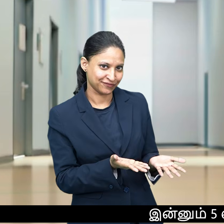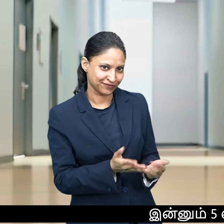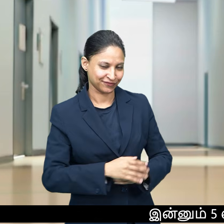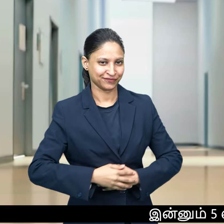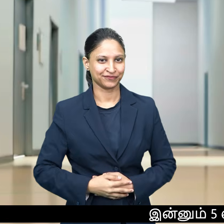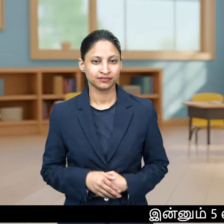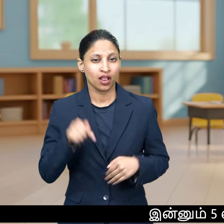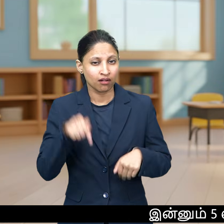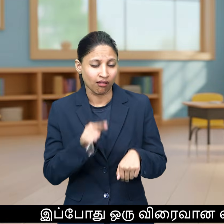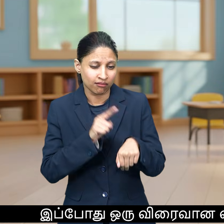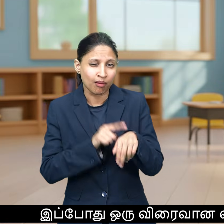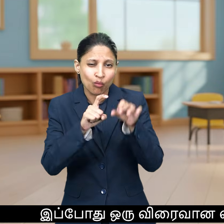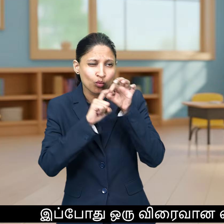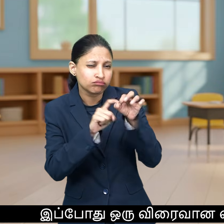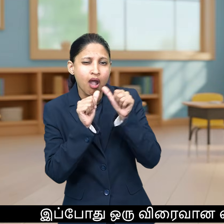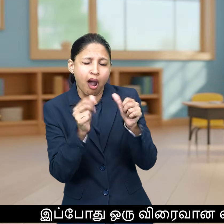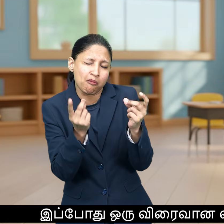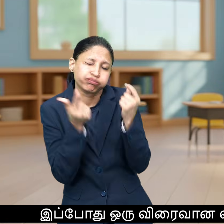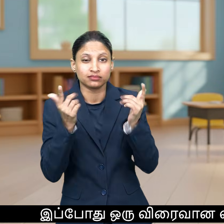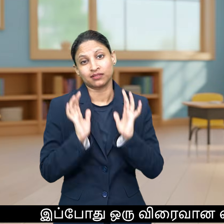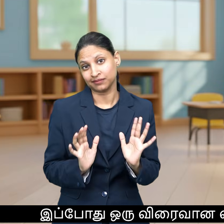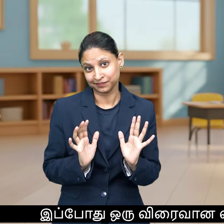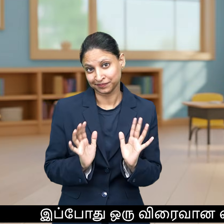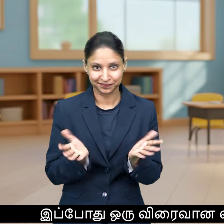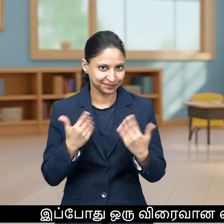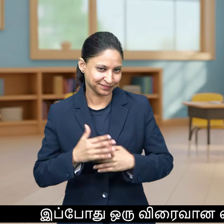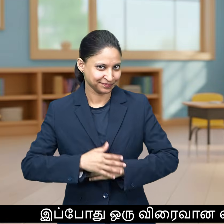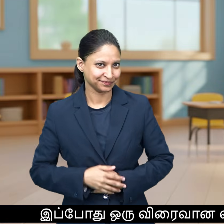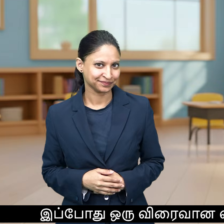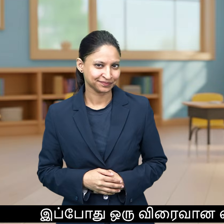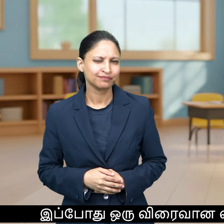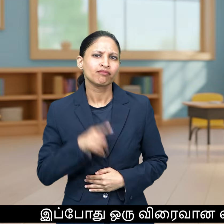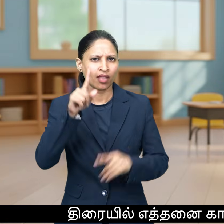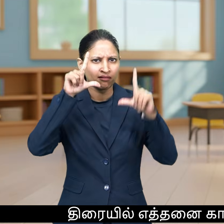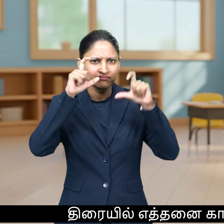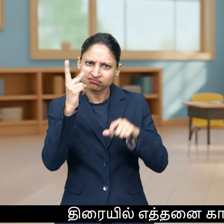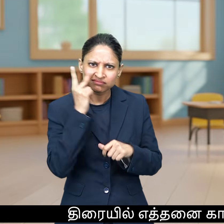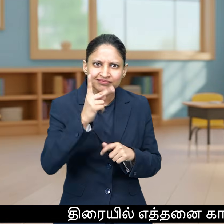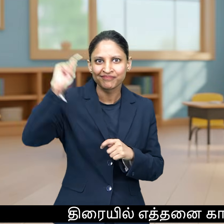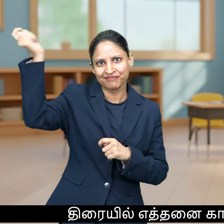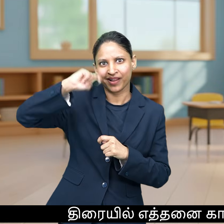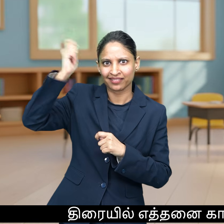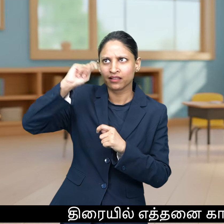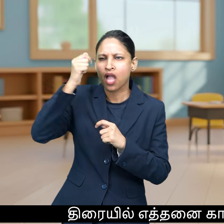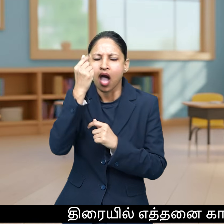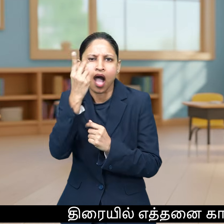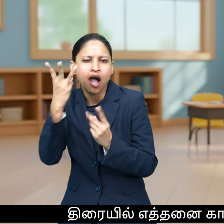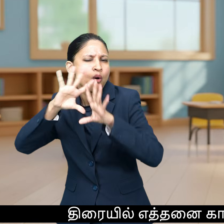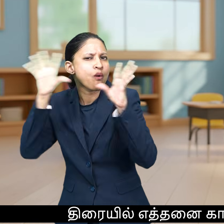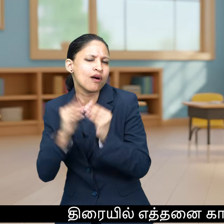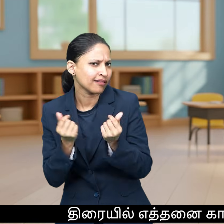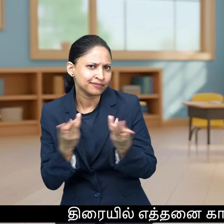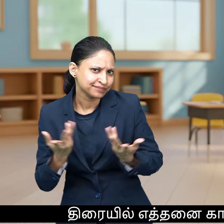உள்ளன. இப்போது ஒரு விரிவான வினாடி வினாவுக்கான நேரம் இது. திரையில் எத்தனை